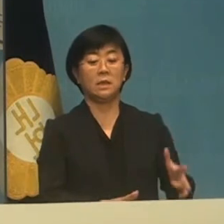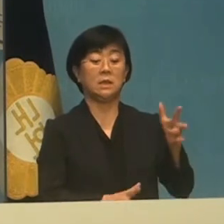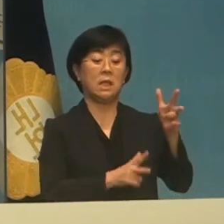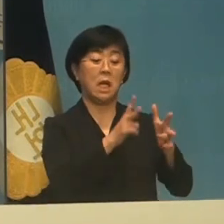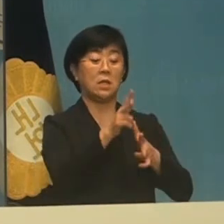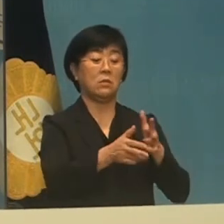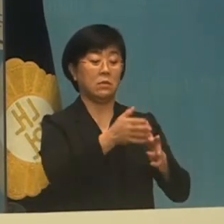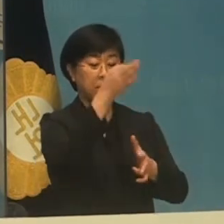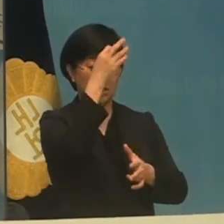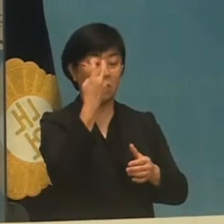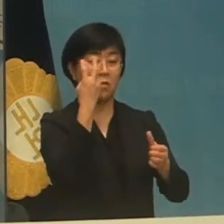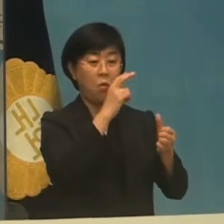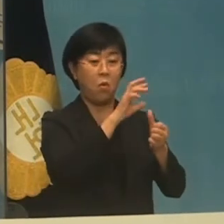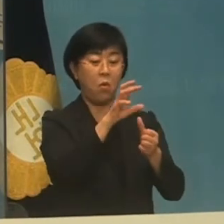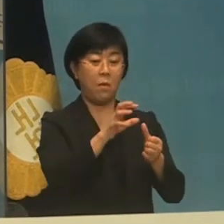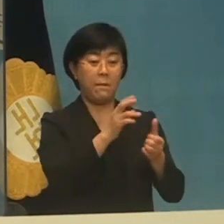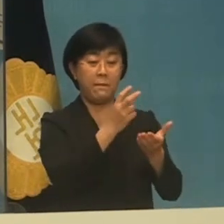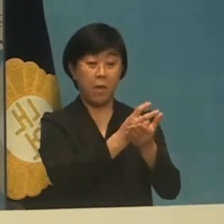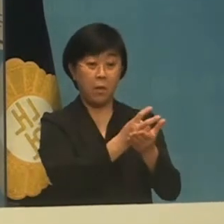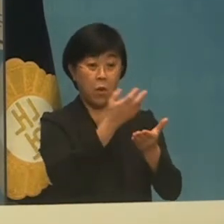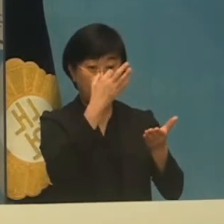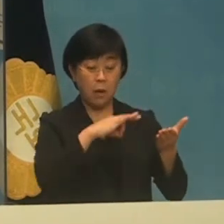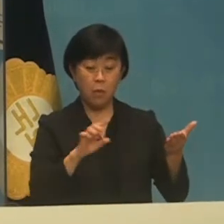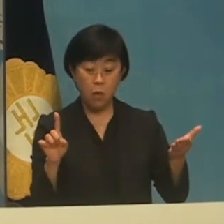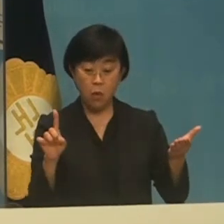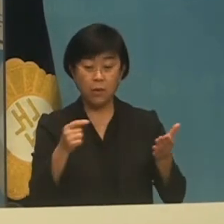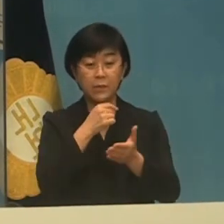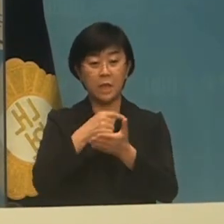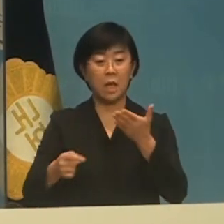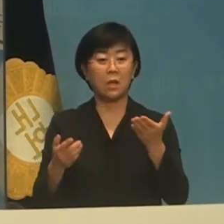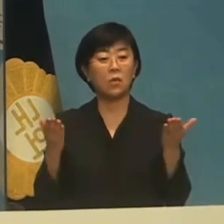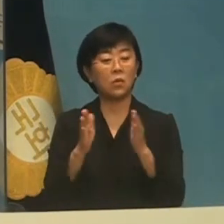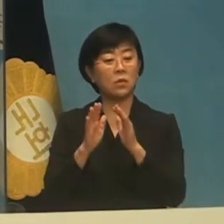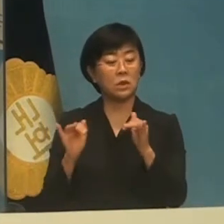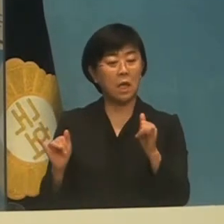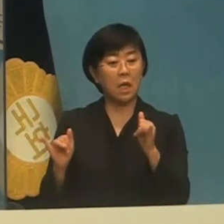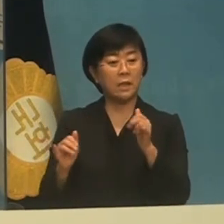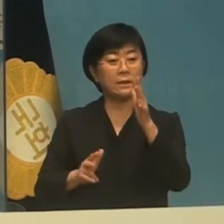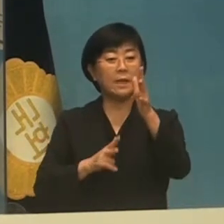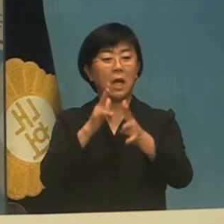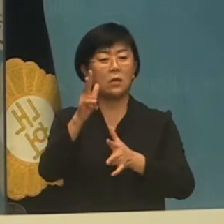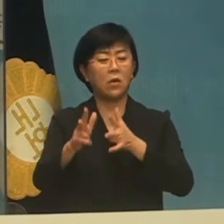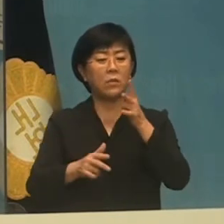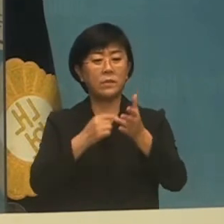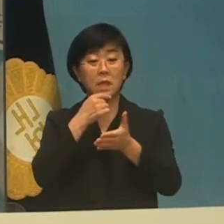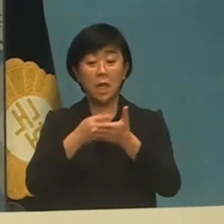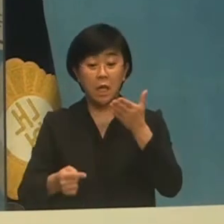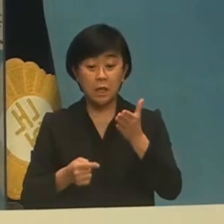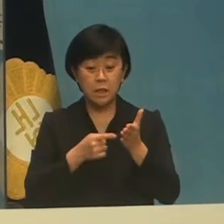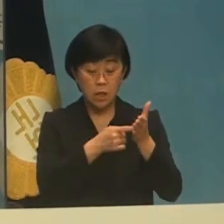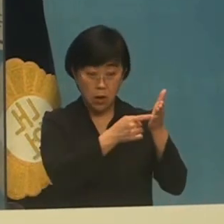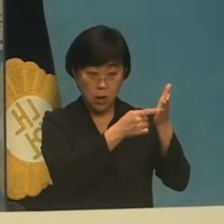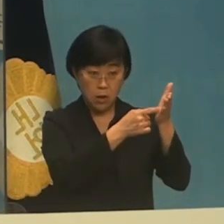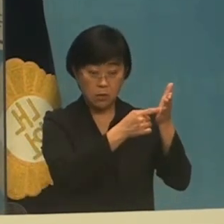산업기술보호법의 효과는 이뿐만이 아닙니다. 피해 노동자가 산재를 신청하면